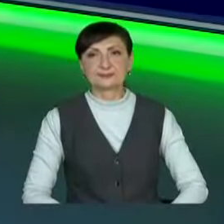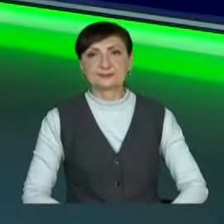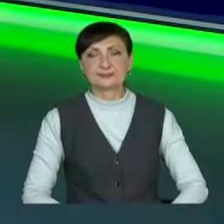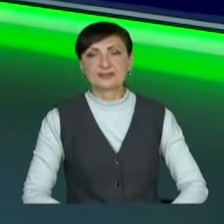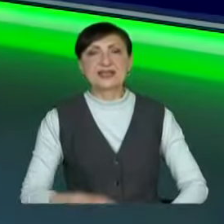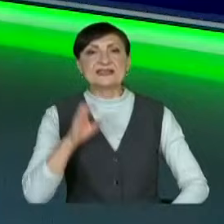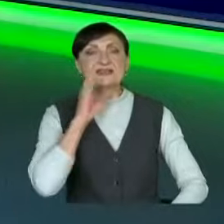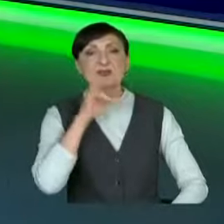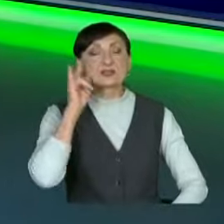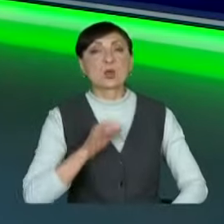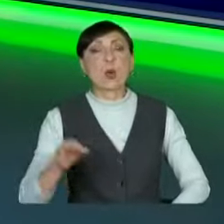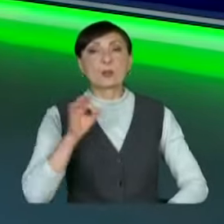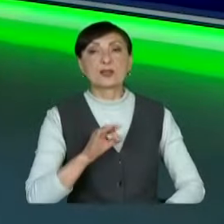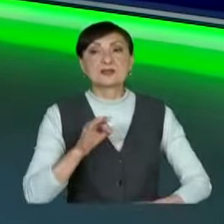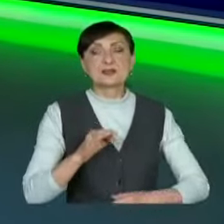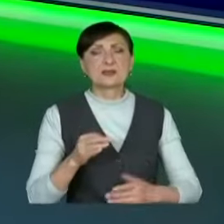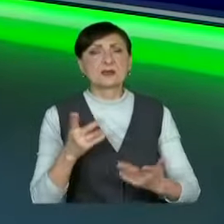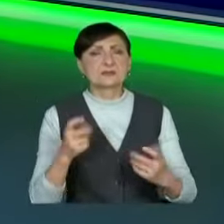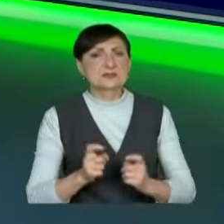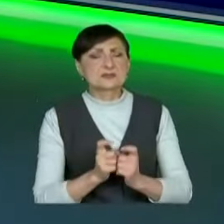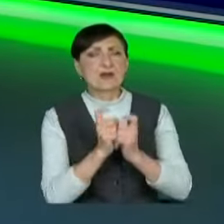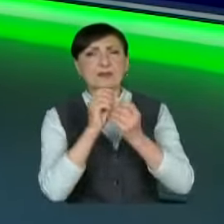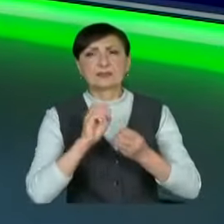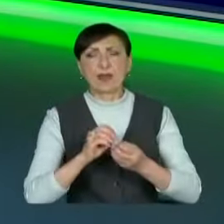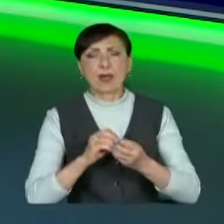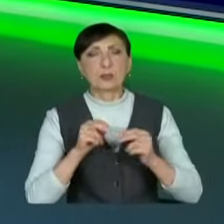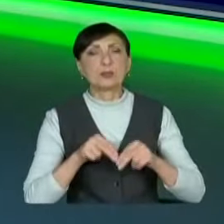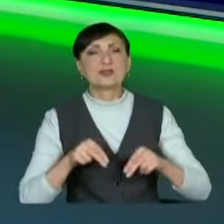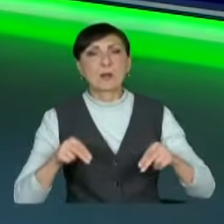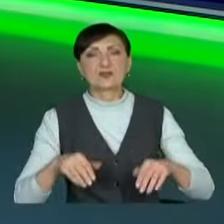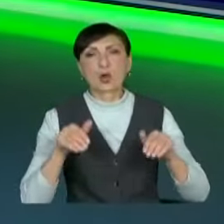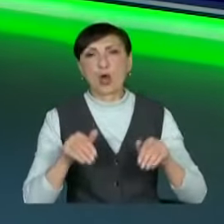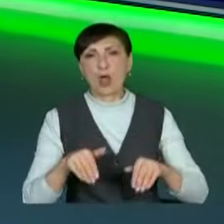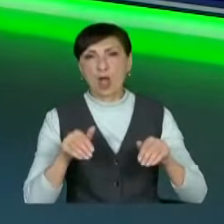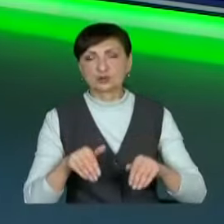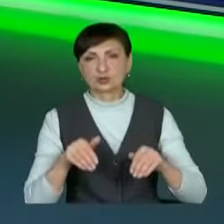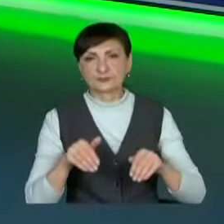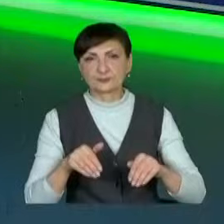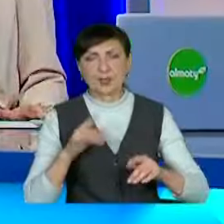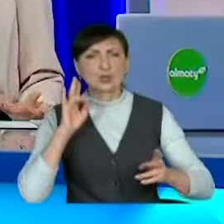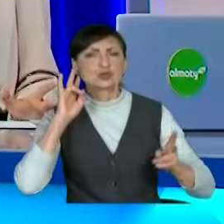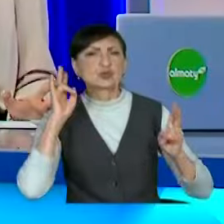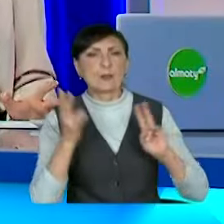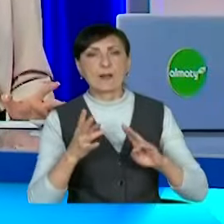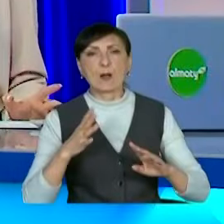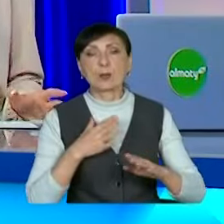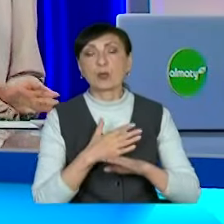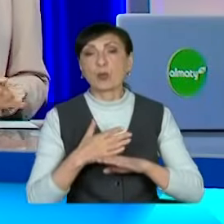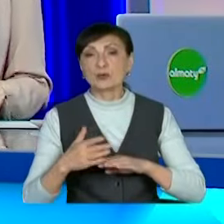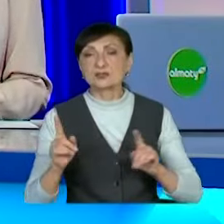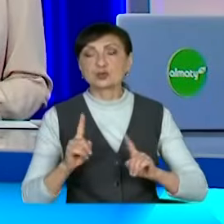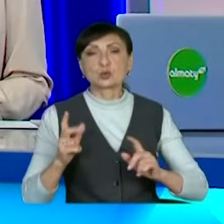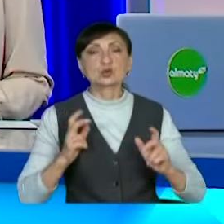В Северо-Казахстанской области не утихает скандал вокруг Петропавловского колледжа. Шумиха поднялась после того,